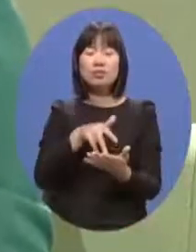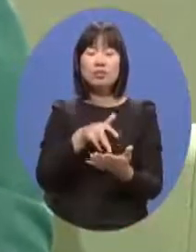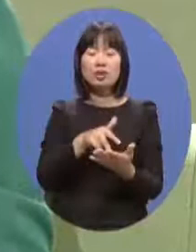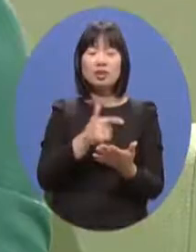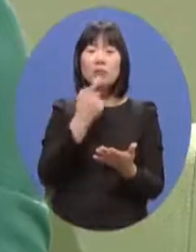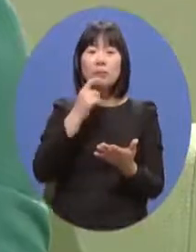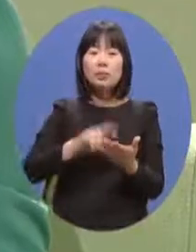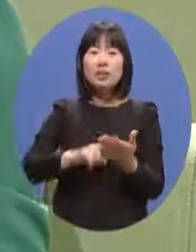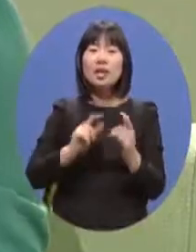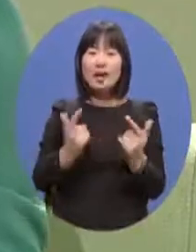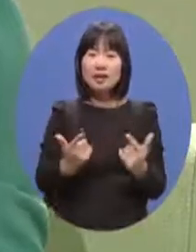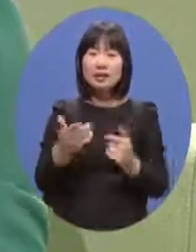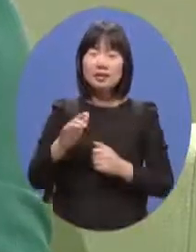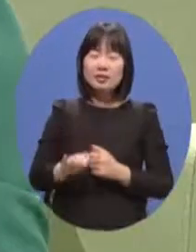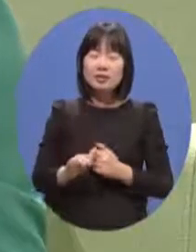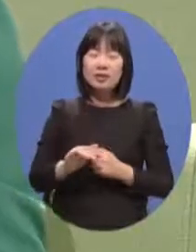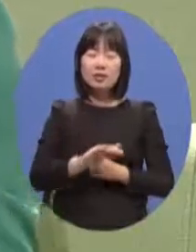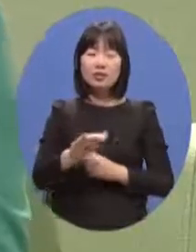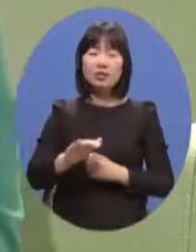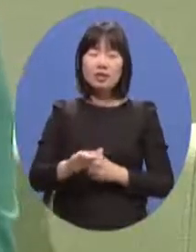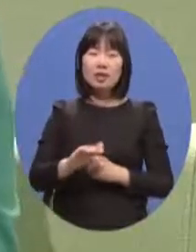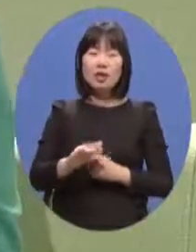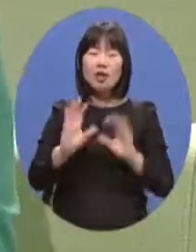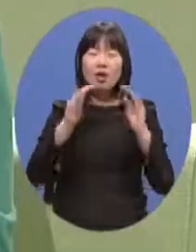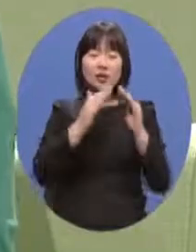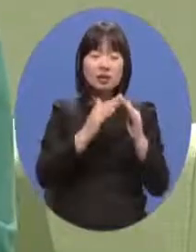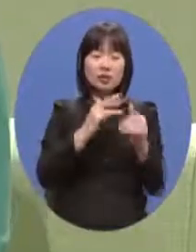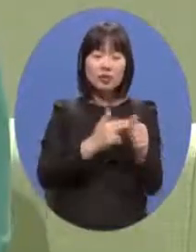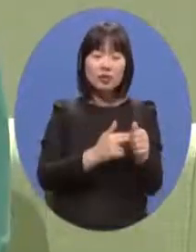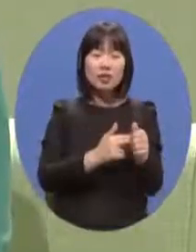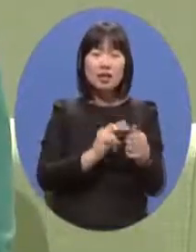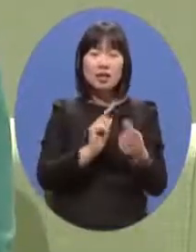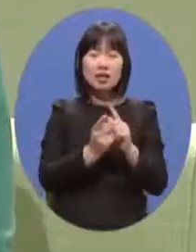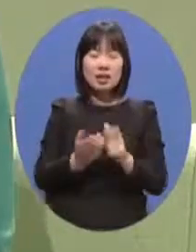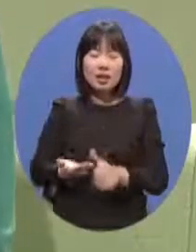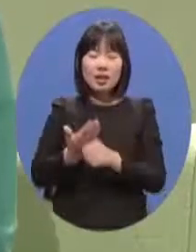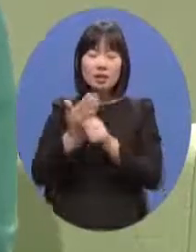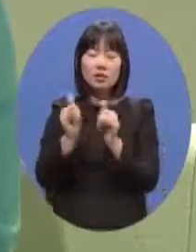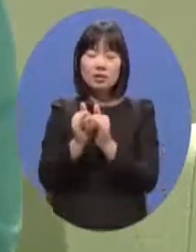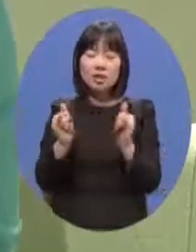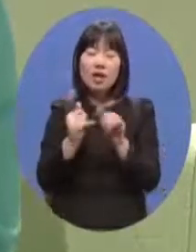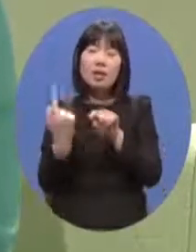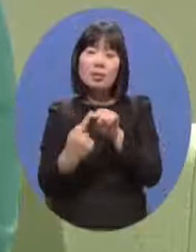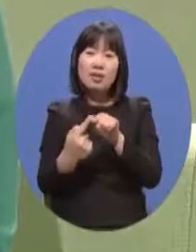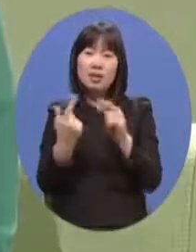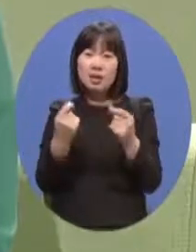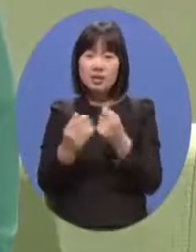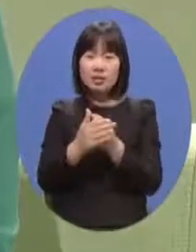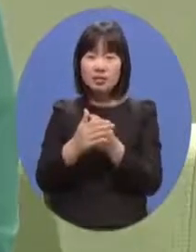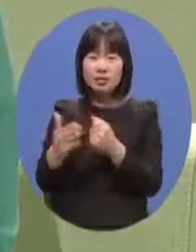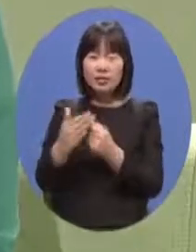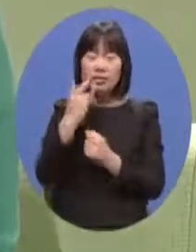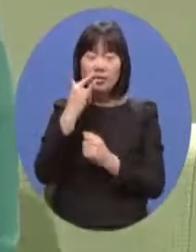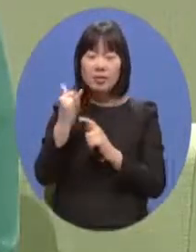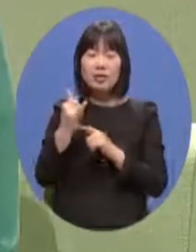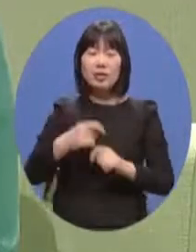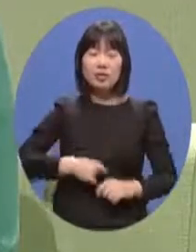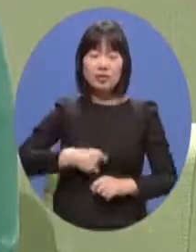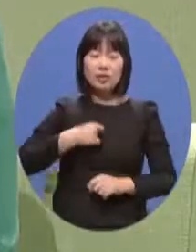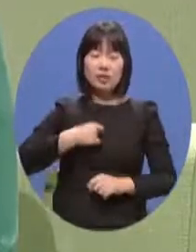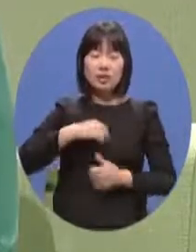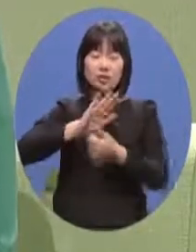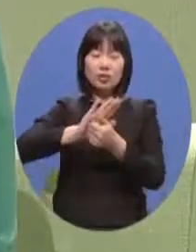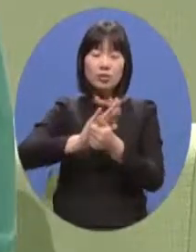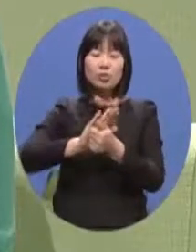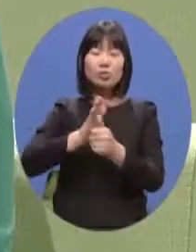되게 쉽지는 않지만 우리가 어린이집 교사는 정말 대리 양육자와 마찬가지이기 때문에 부모님 좀 솔직하게 좀